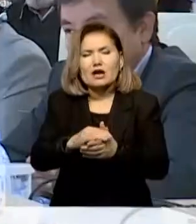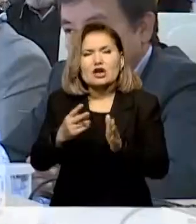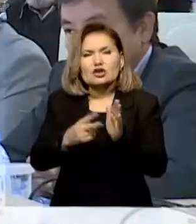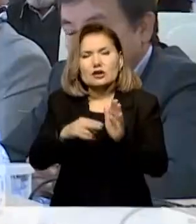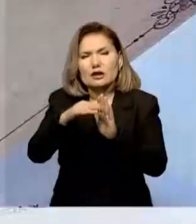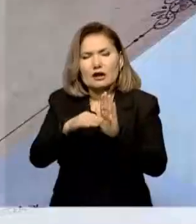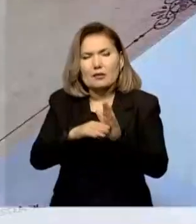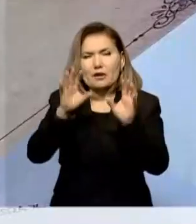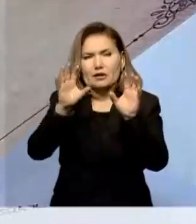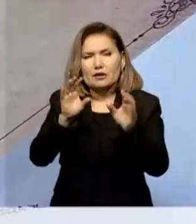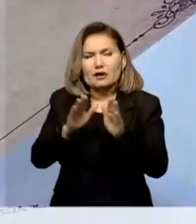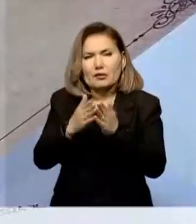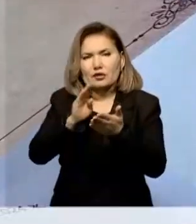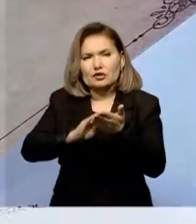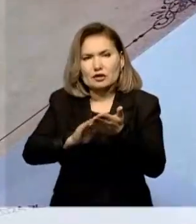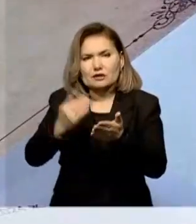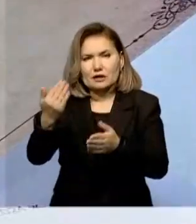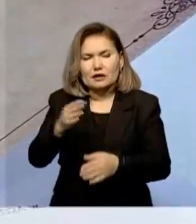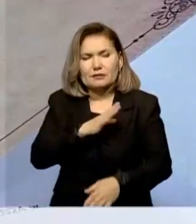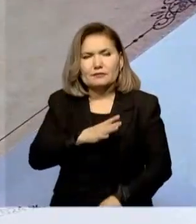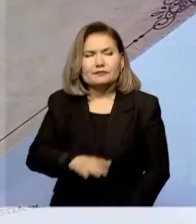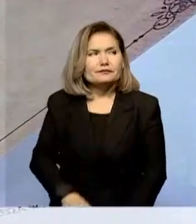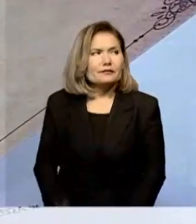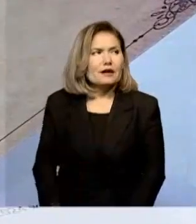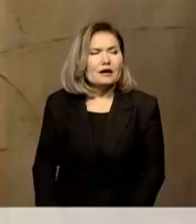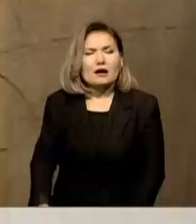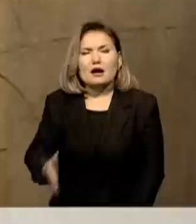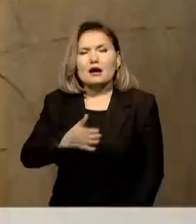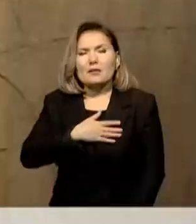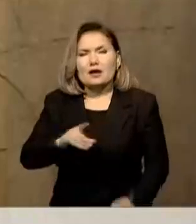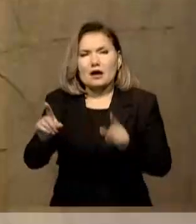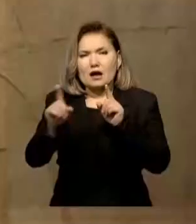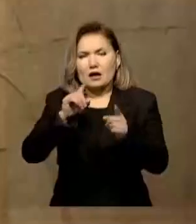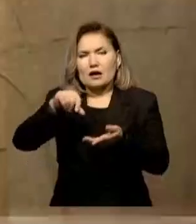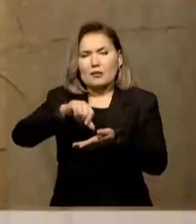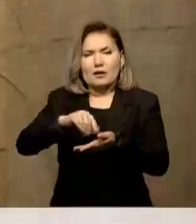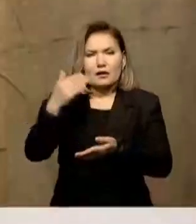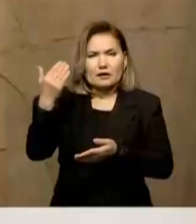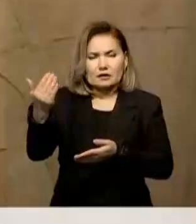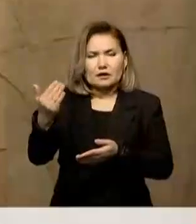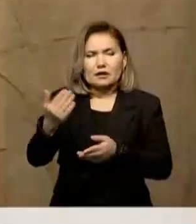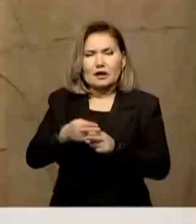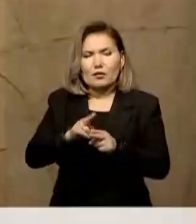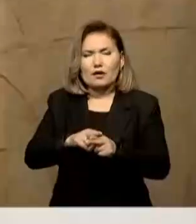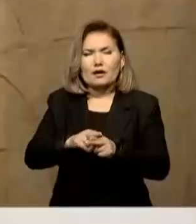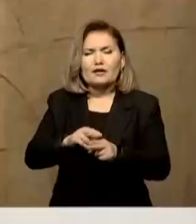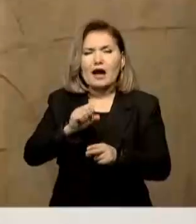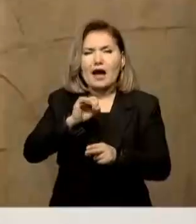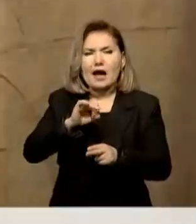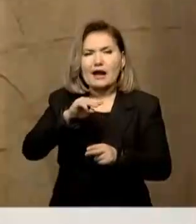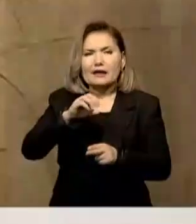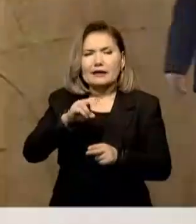жарғы заңдар жинағын жасаушылардың бірі. Біздің конференциям кіші жүздің атақты биі Айтекеге арналып